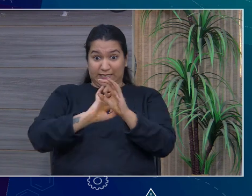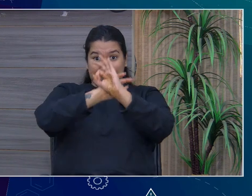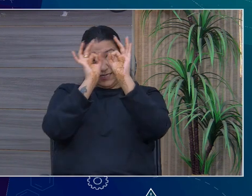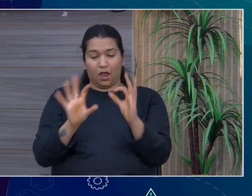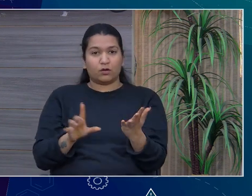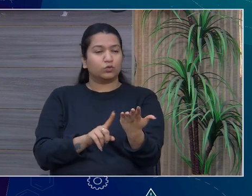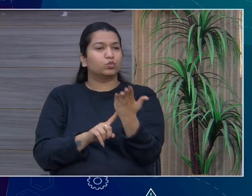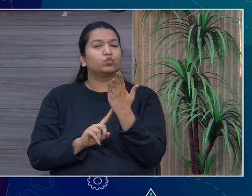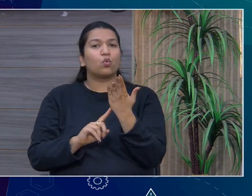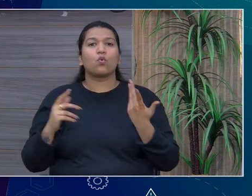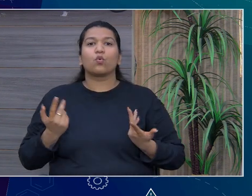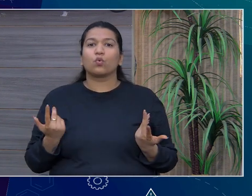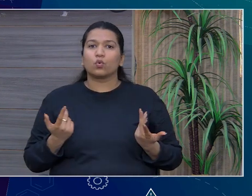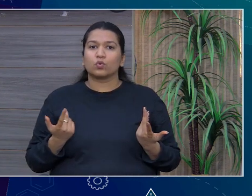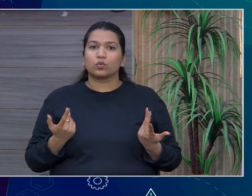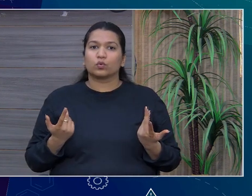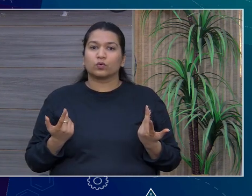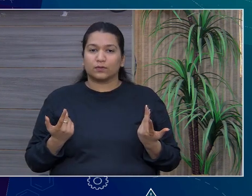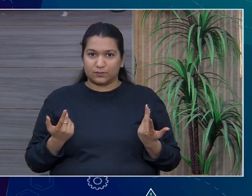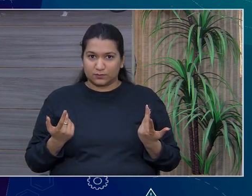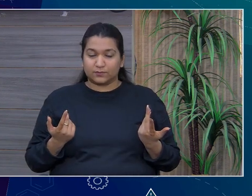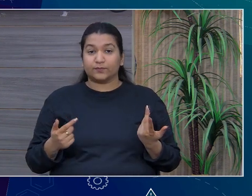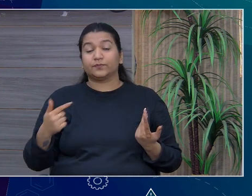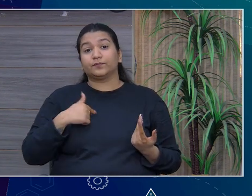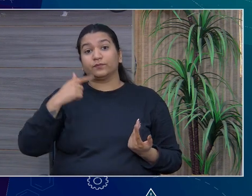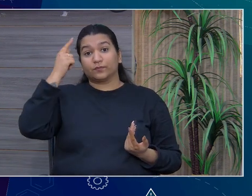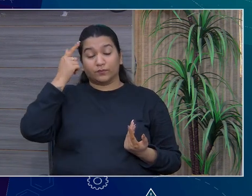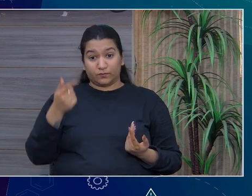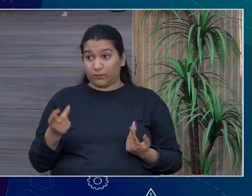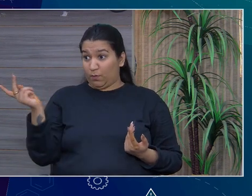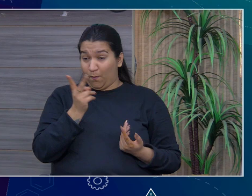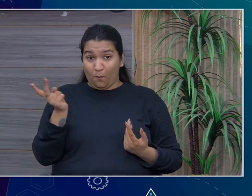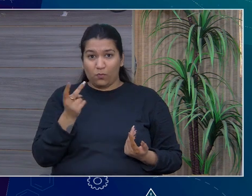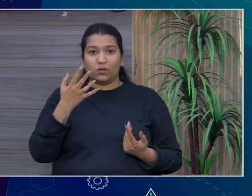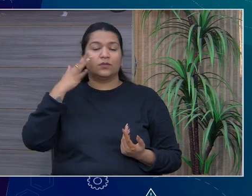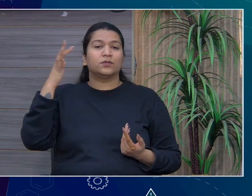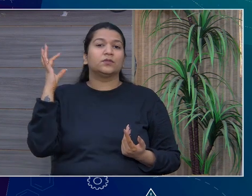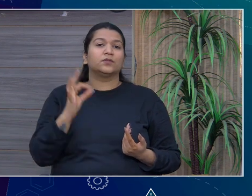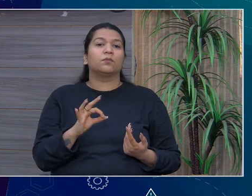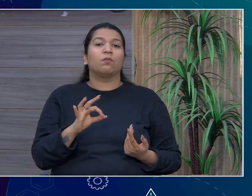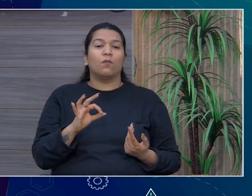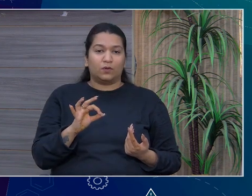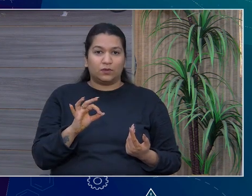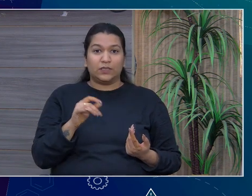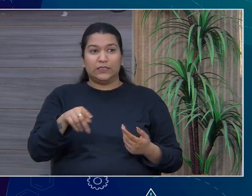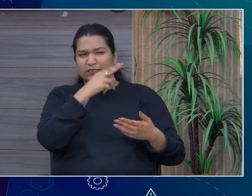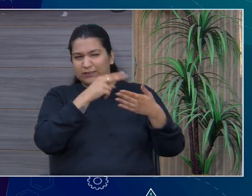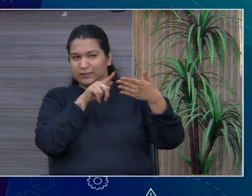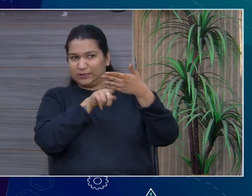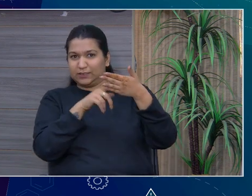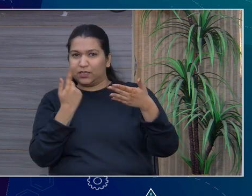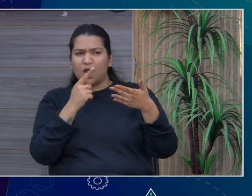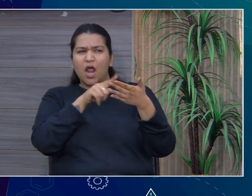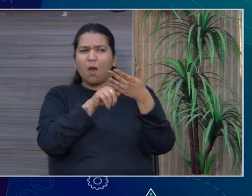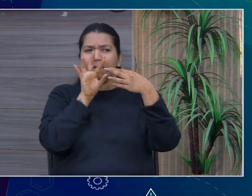जाए और वहाँ पर कुछ एक दो बातें लिख दी जाएँ, तो मैं अगर वहाँ तो दोनों का तस्करा, दोनों का तुलना मैं कैसे करूँ कि कौन सा चित्र यहाँ पर क्या